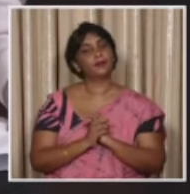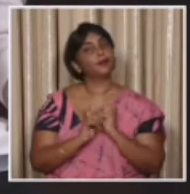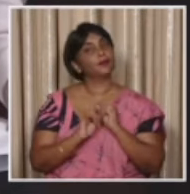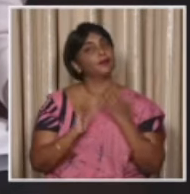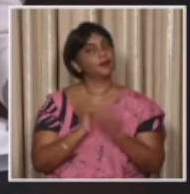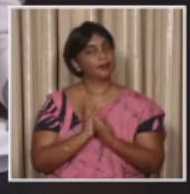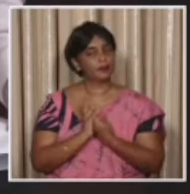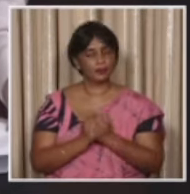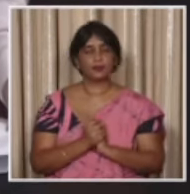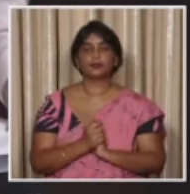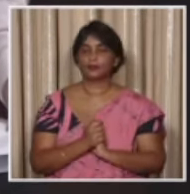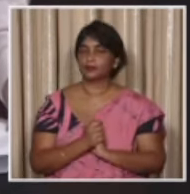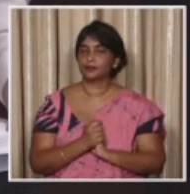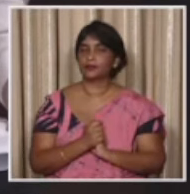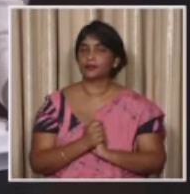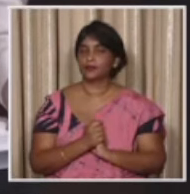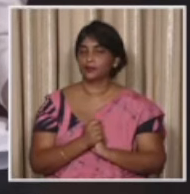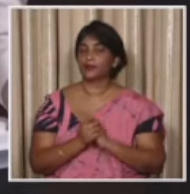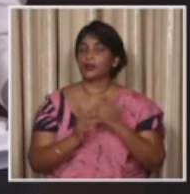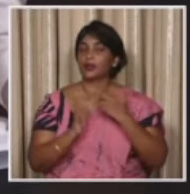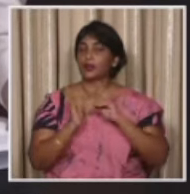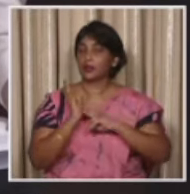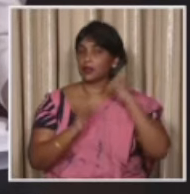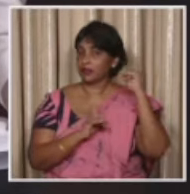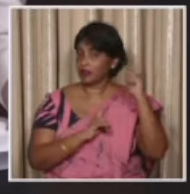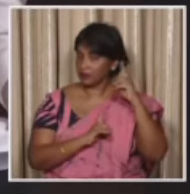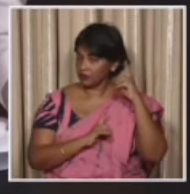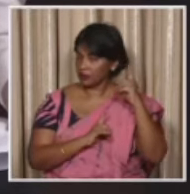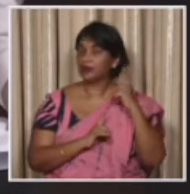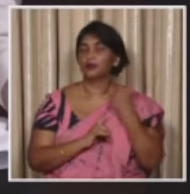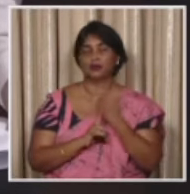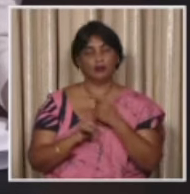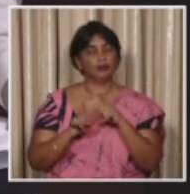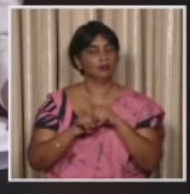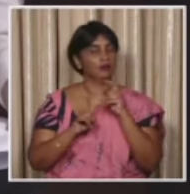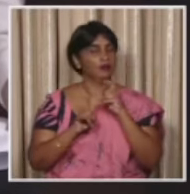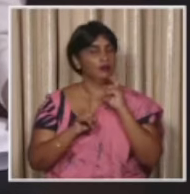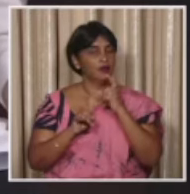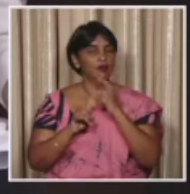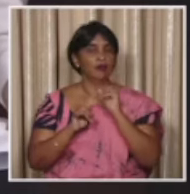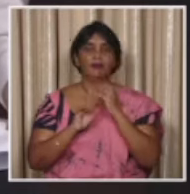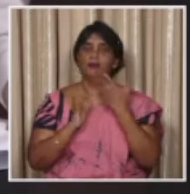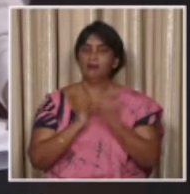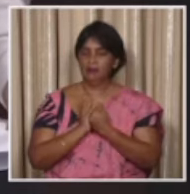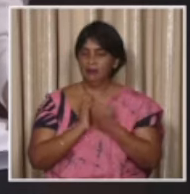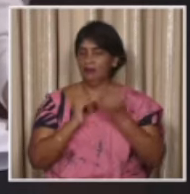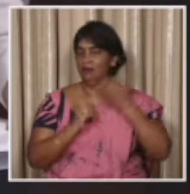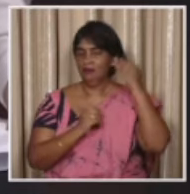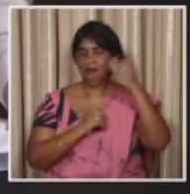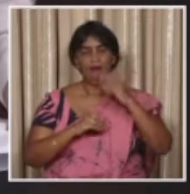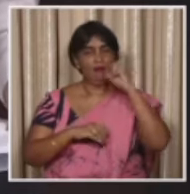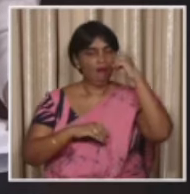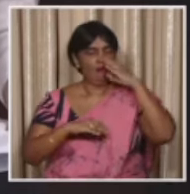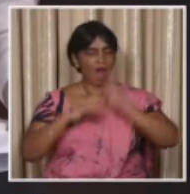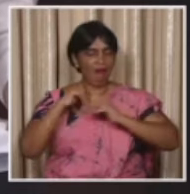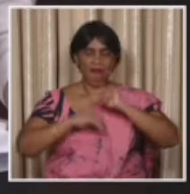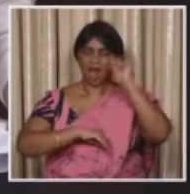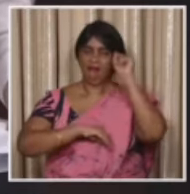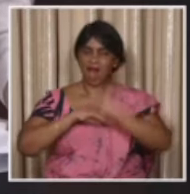ප්‍රතිපත්තිය, නැෂනල් ටැරිෆ් පොලිසි එක, ඒ වගේම ලොන් ටර්ම් පව සිස්ටම් ඩෙවලප්මන්ට් ප්ලෑන්